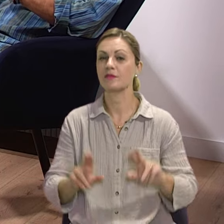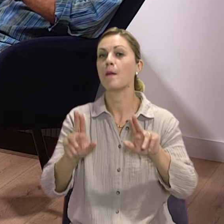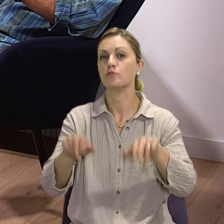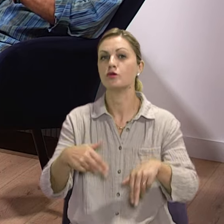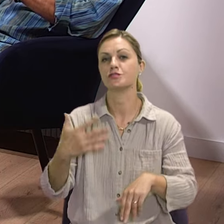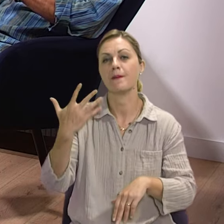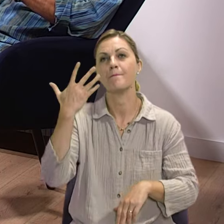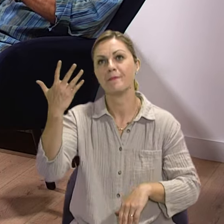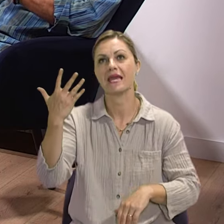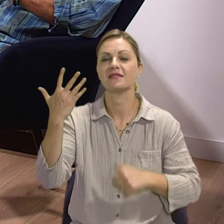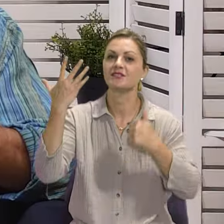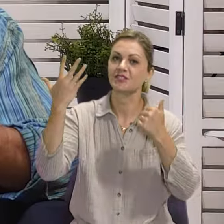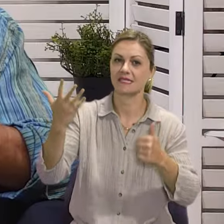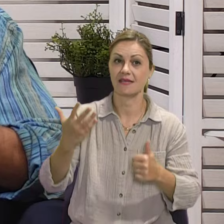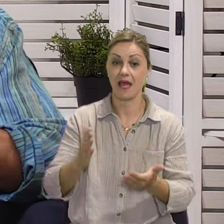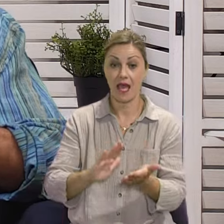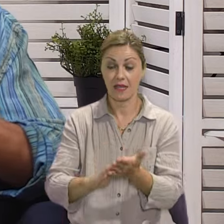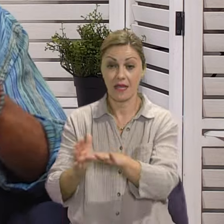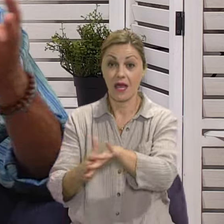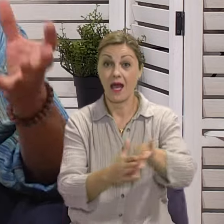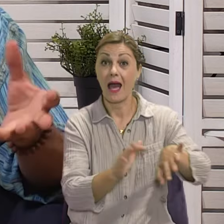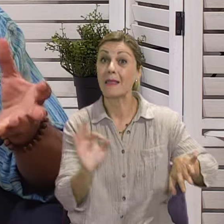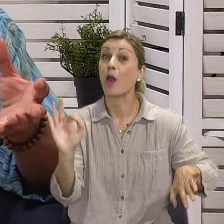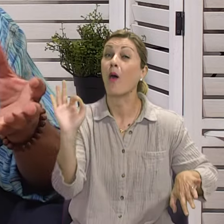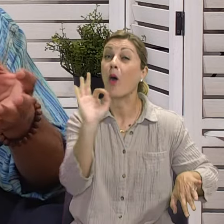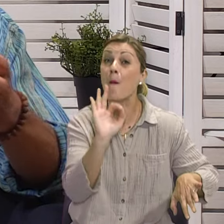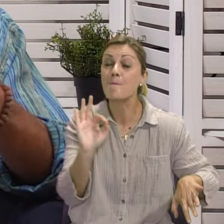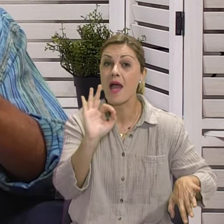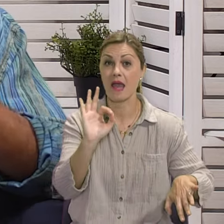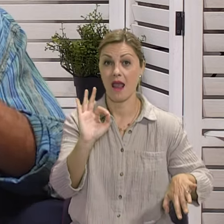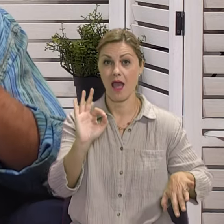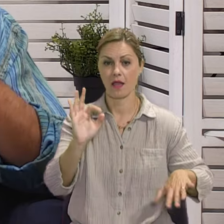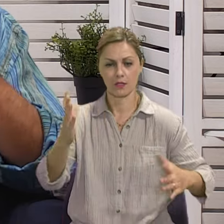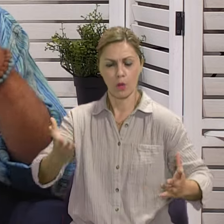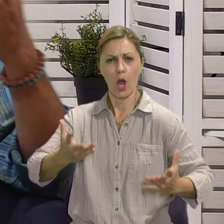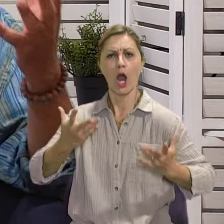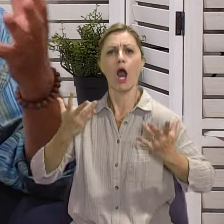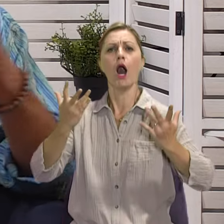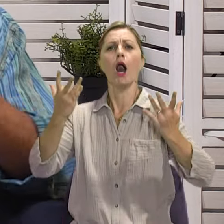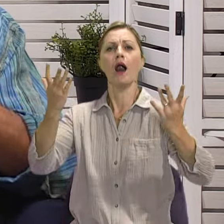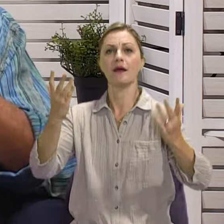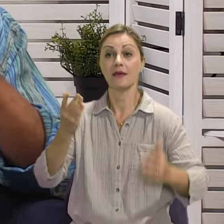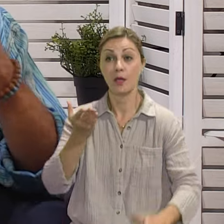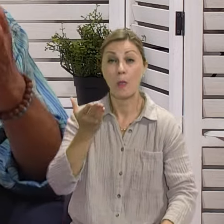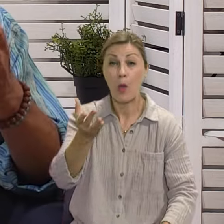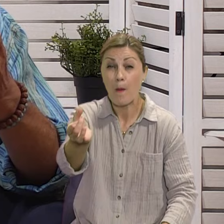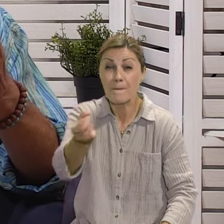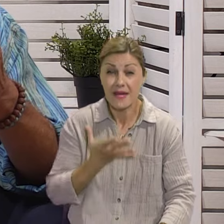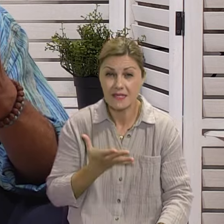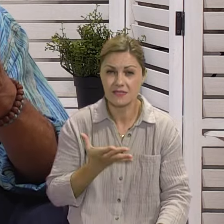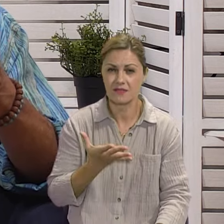da. Koncert, da, ali opera, jedan spoj takvih umjetnosti, jedan spoj